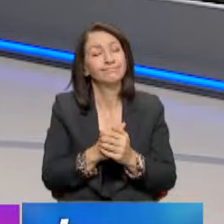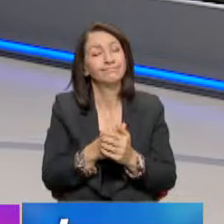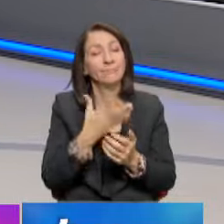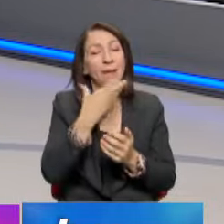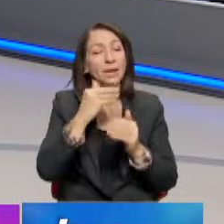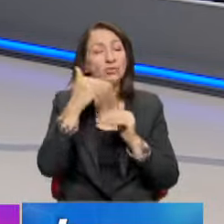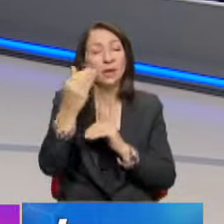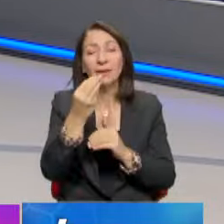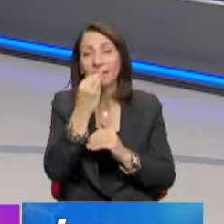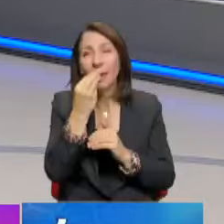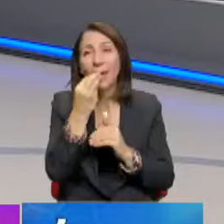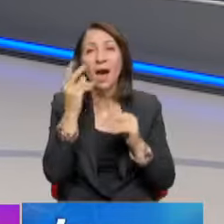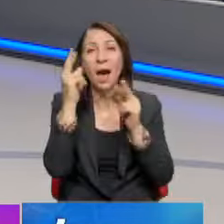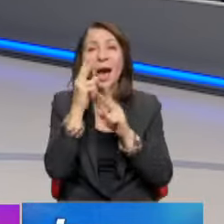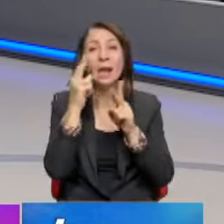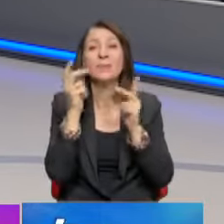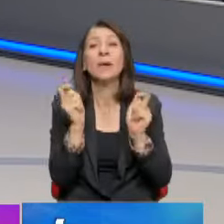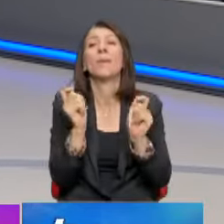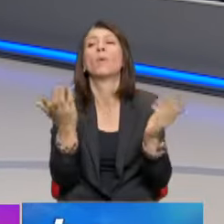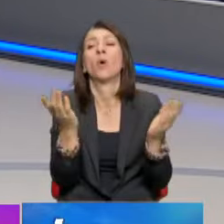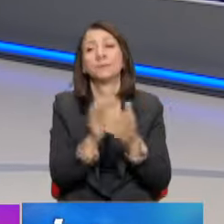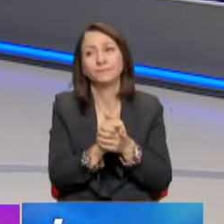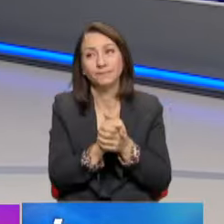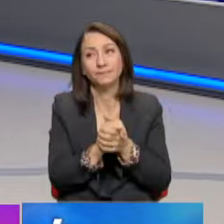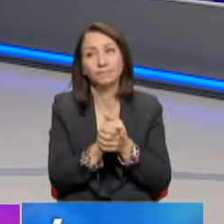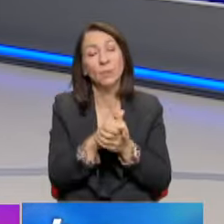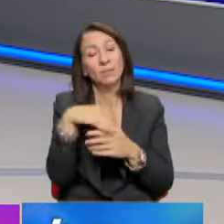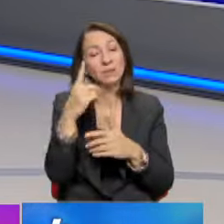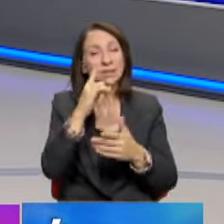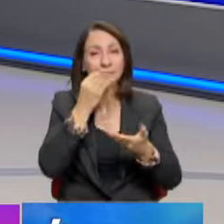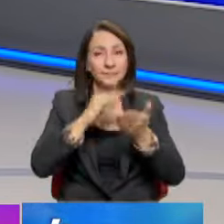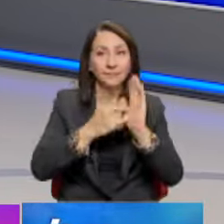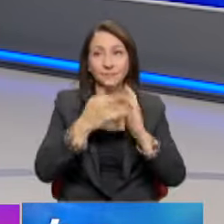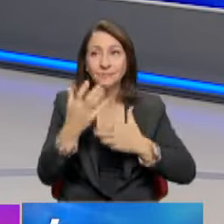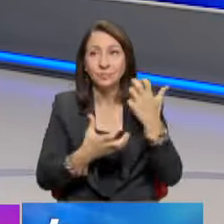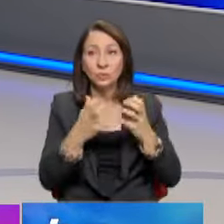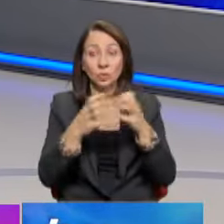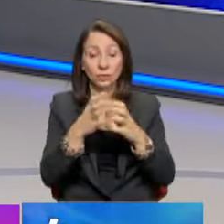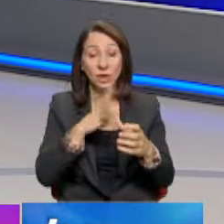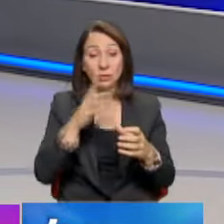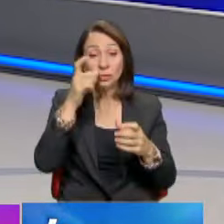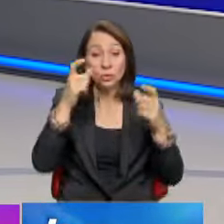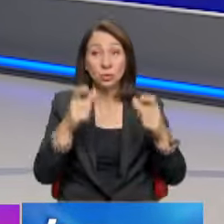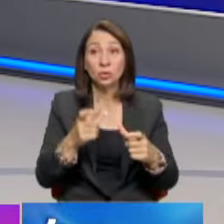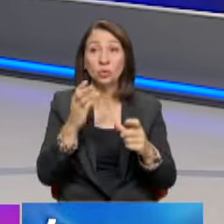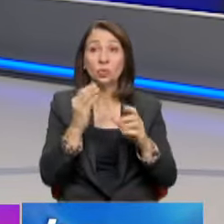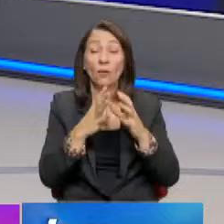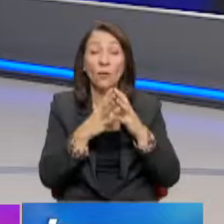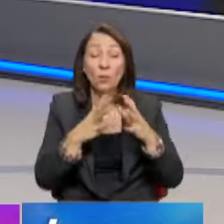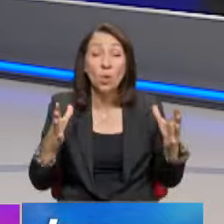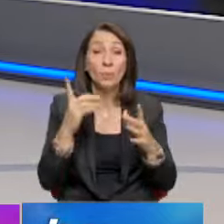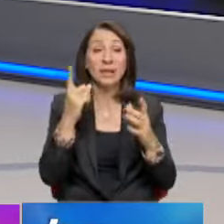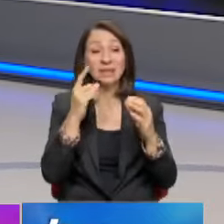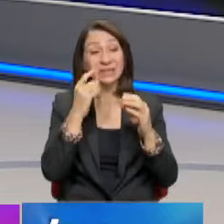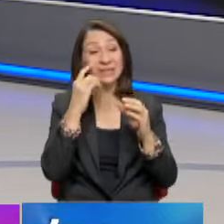Emekli dışarıda yemek yemenin hayalini bile kuramıyor. Bir başka geçim mücadelesi veren grup var ki Türkiye'de çok büyük bir